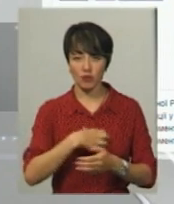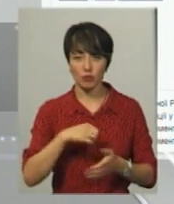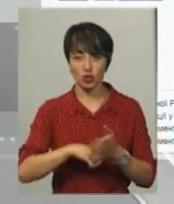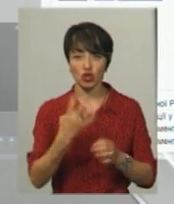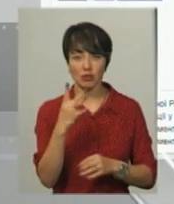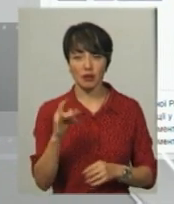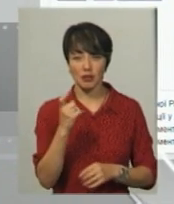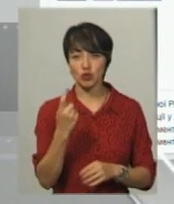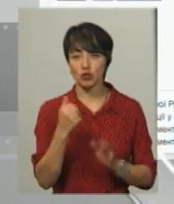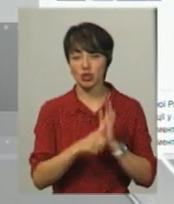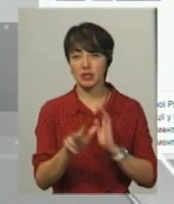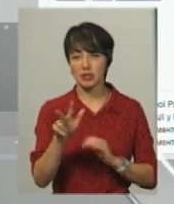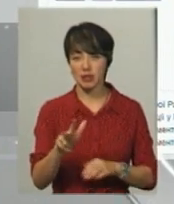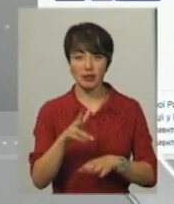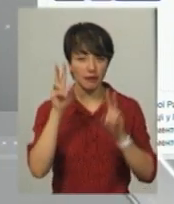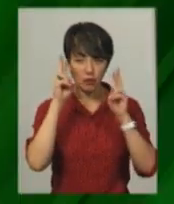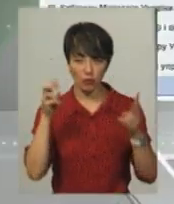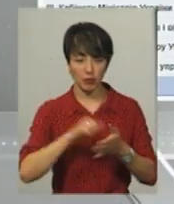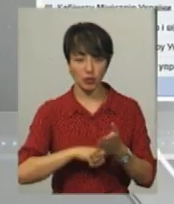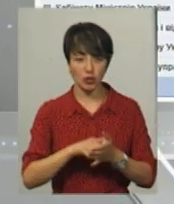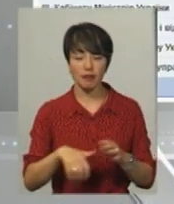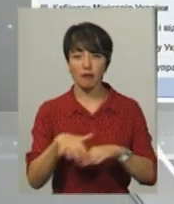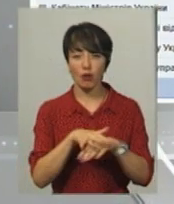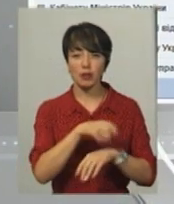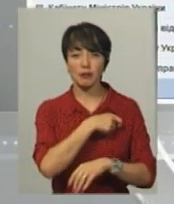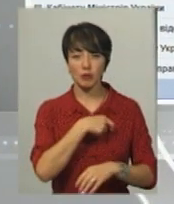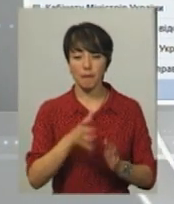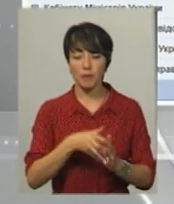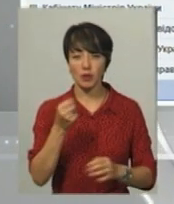рази, 163 рази – відсутність з невідомих причин. Народний